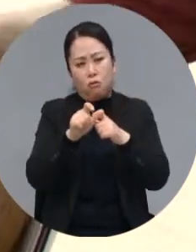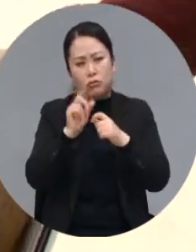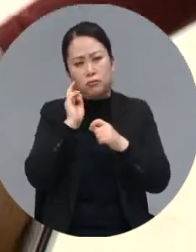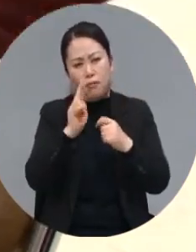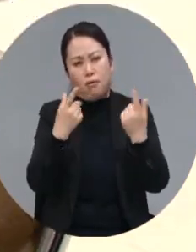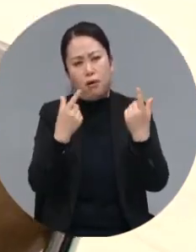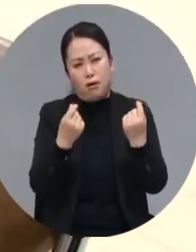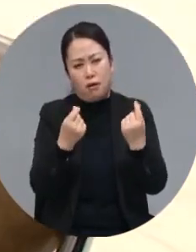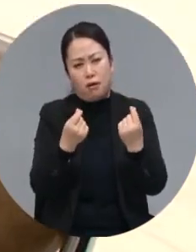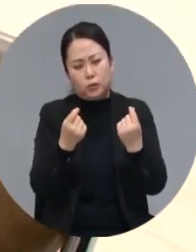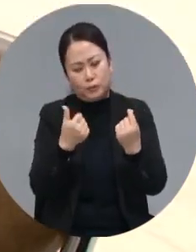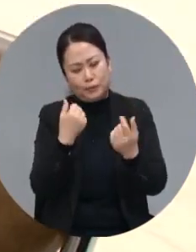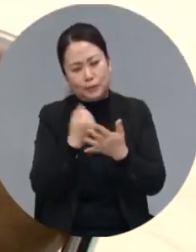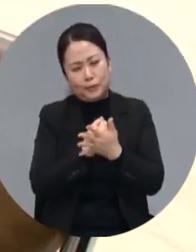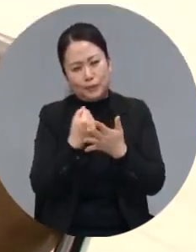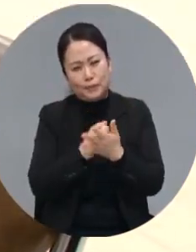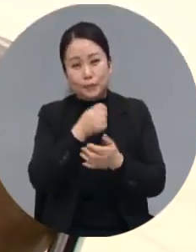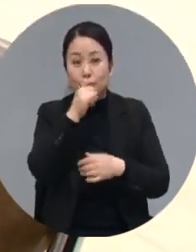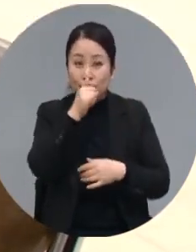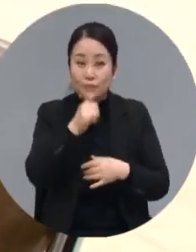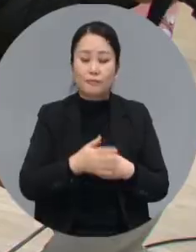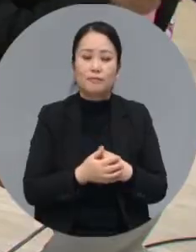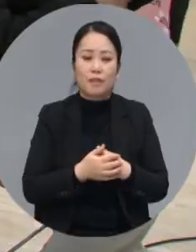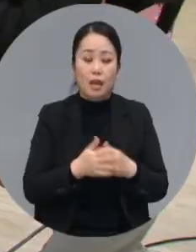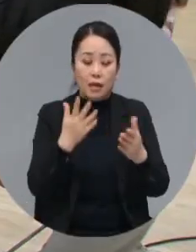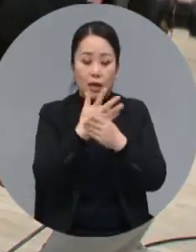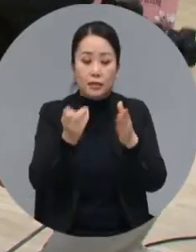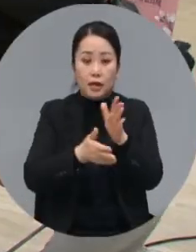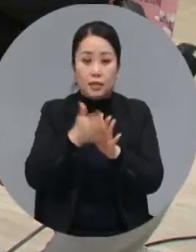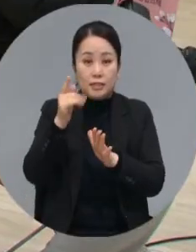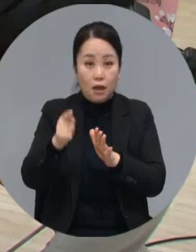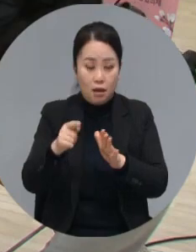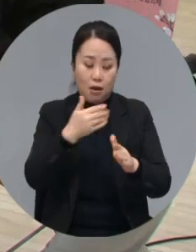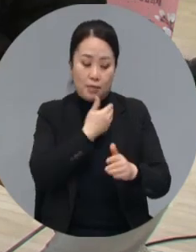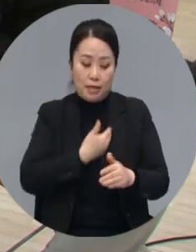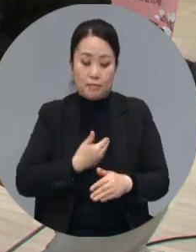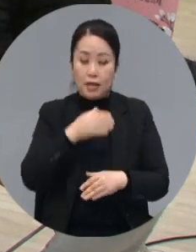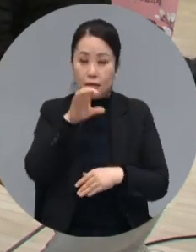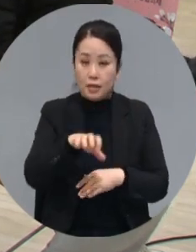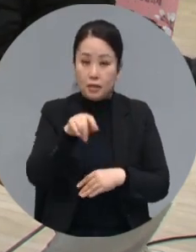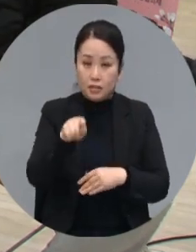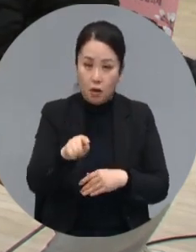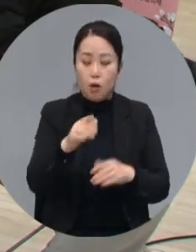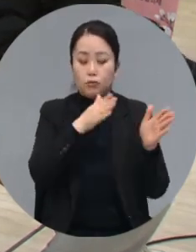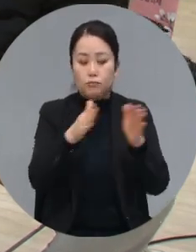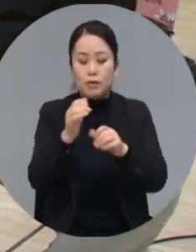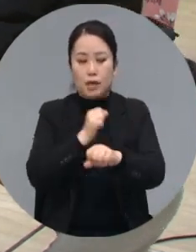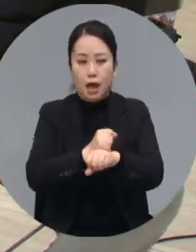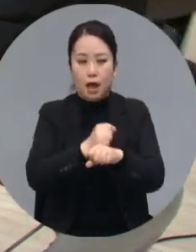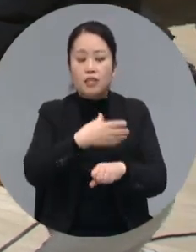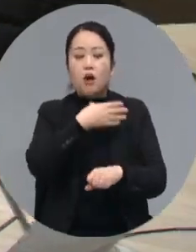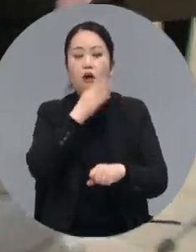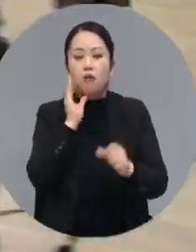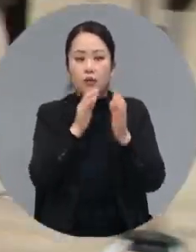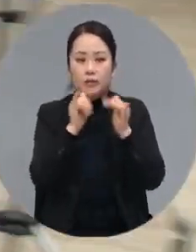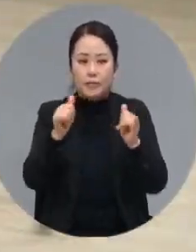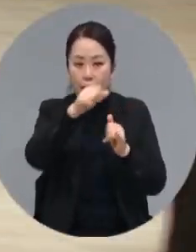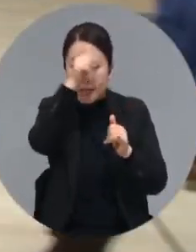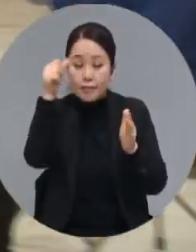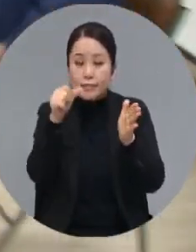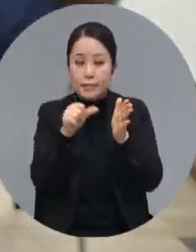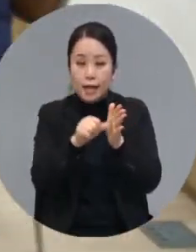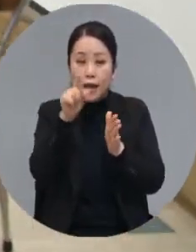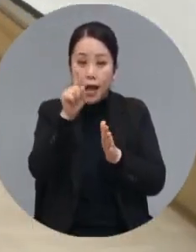보여 야속하기만 합니다. 양산시의 한 행정복지센터에서 마련한 어르신들의 인생 한